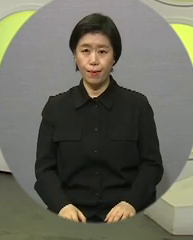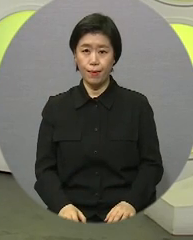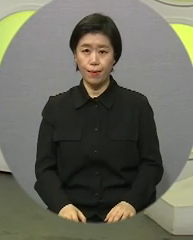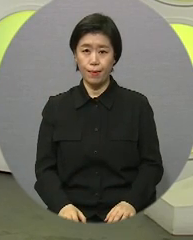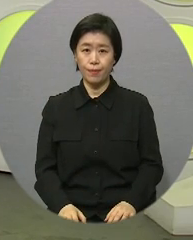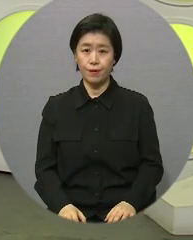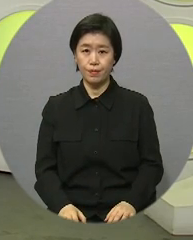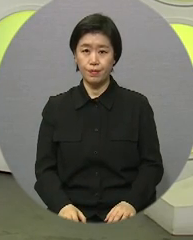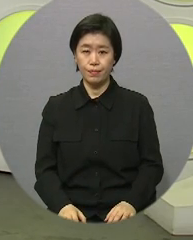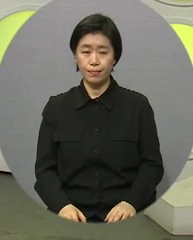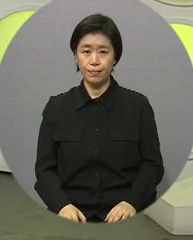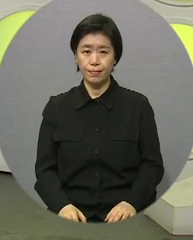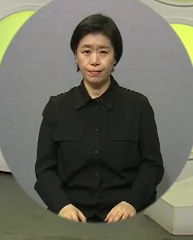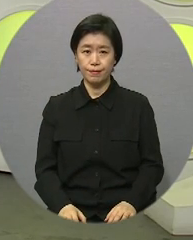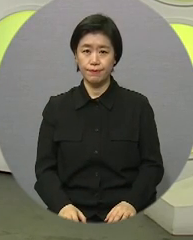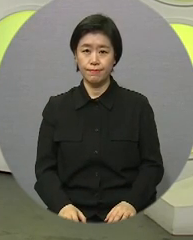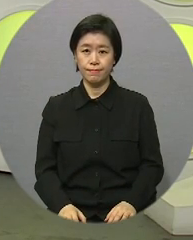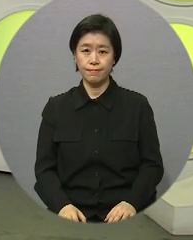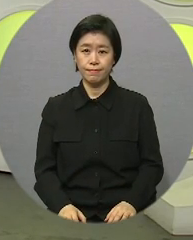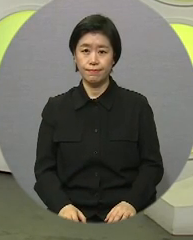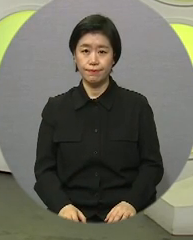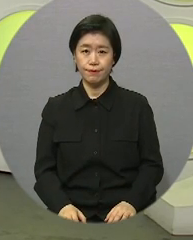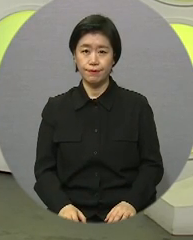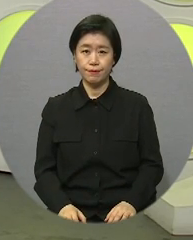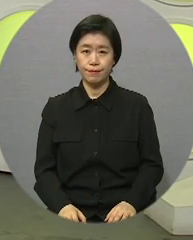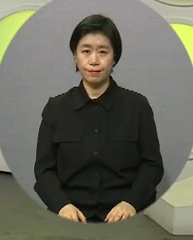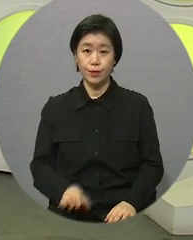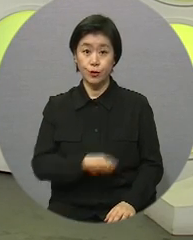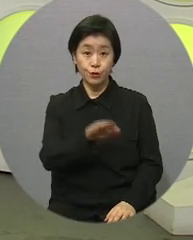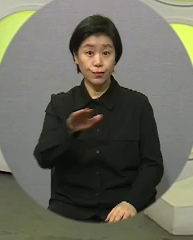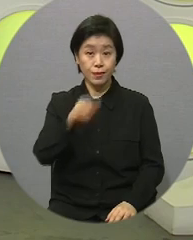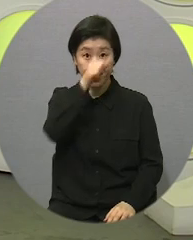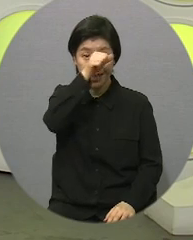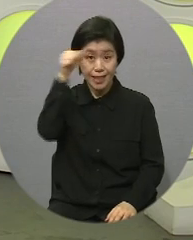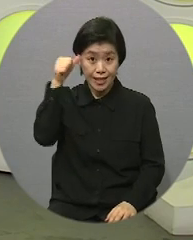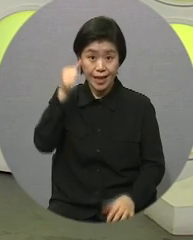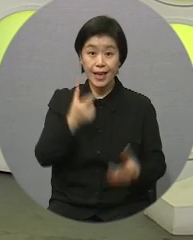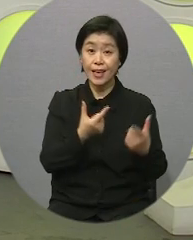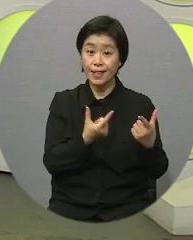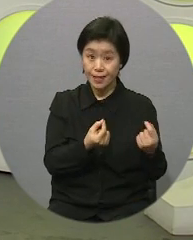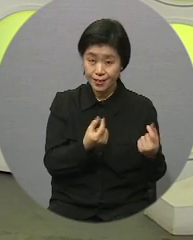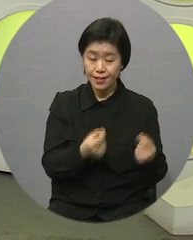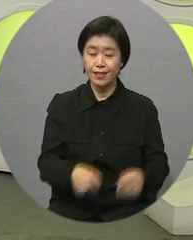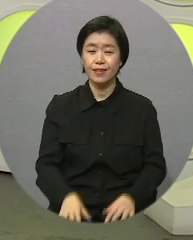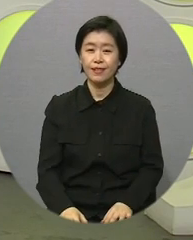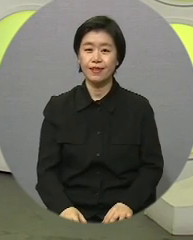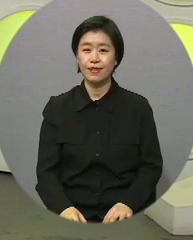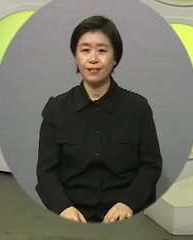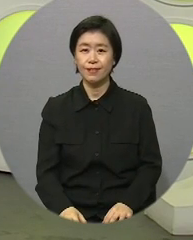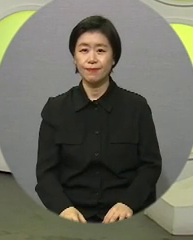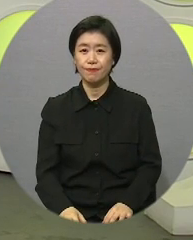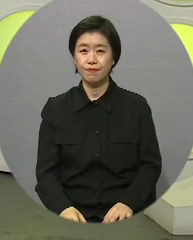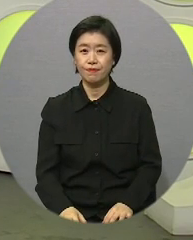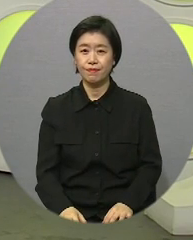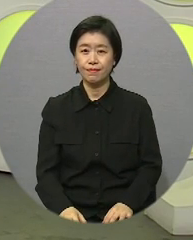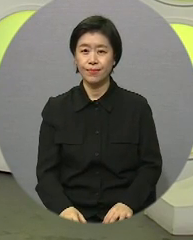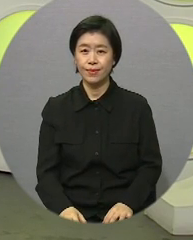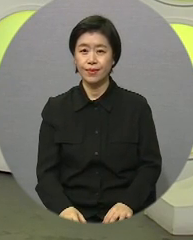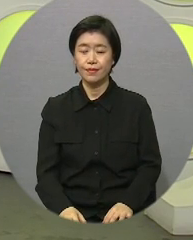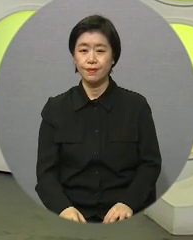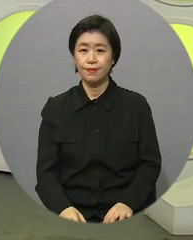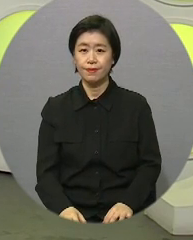방종하고 고분을 해야 됩니다 네네 그래서 우리의 인생처럼 우리 또 인생도 지금 또